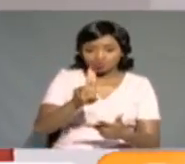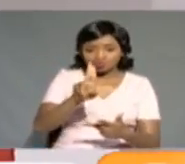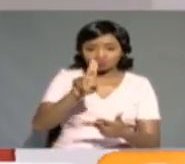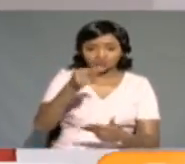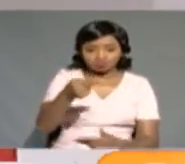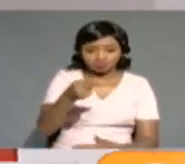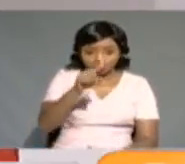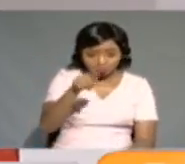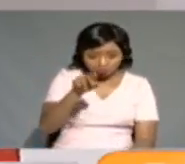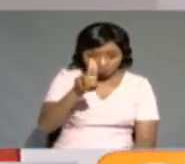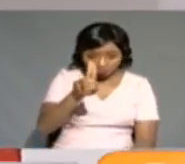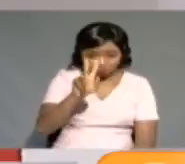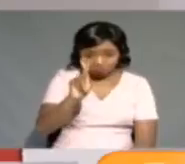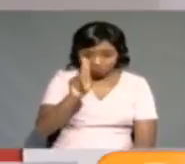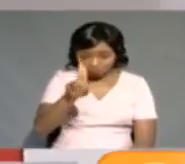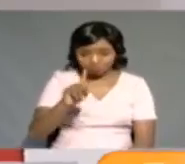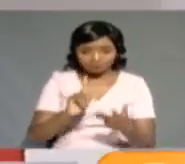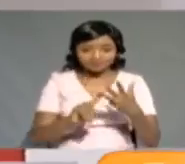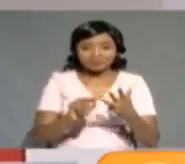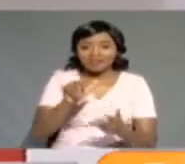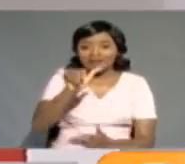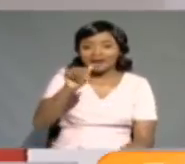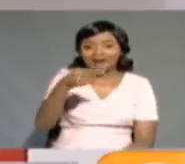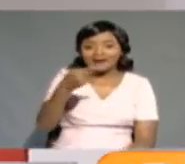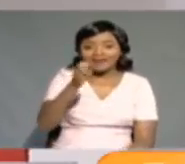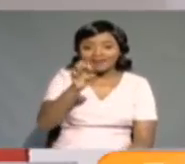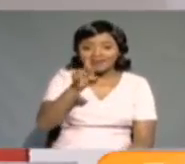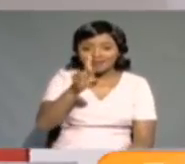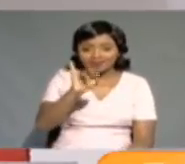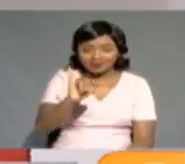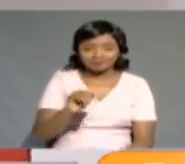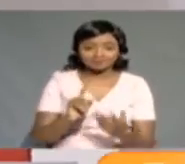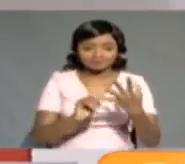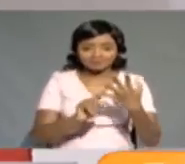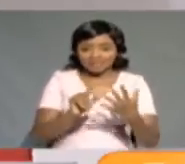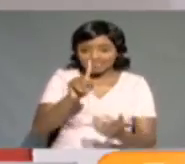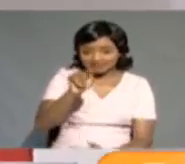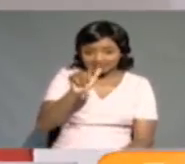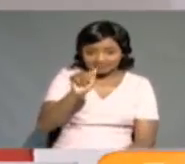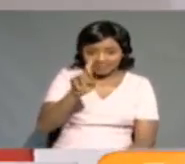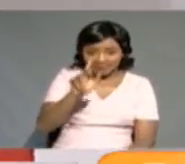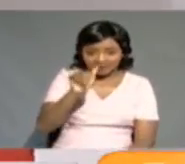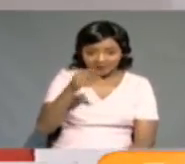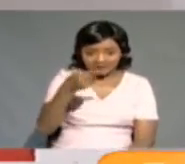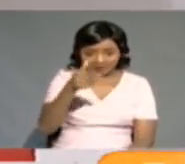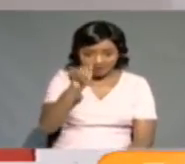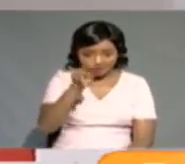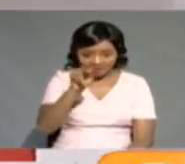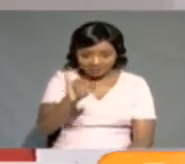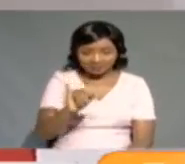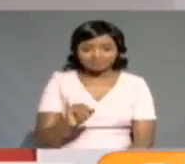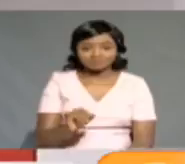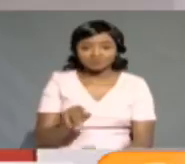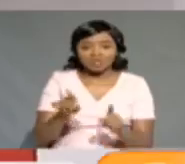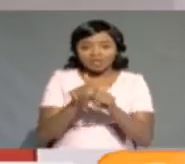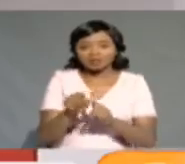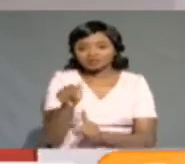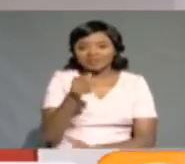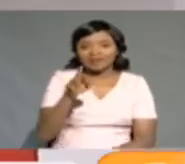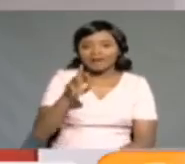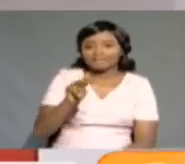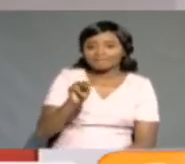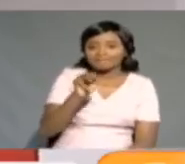Alafu kuna aheri. Alafu kuna tarahani. Alafu unaweza pia ukasema marupurupu.